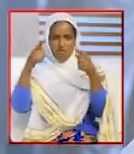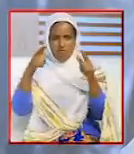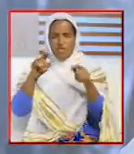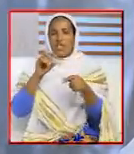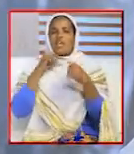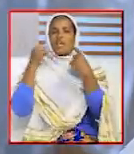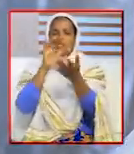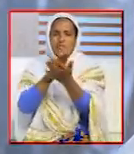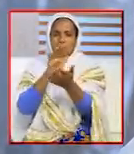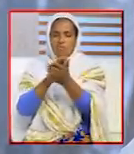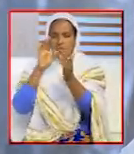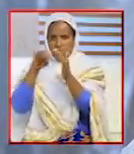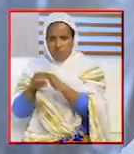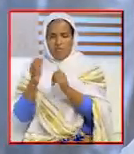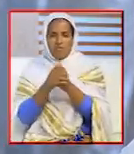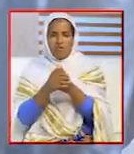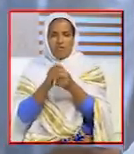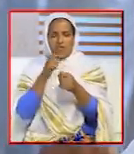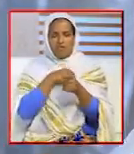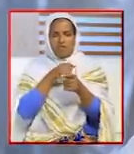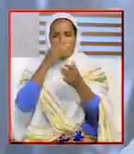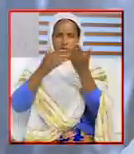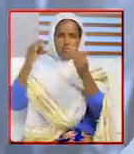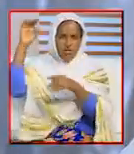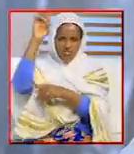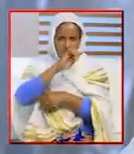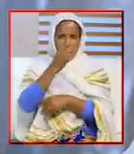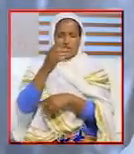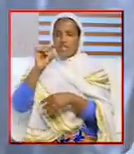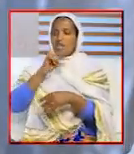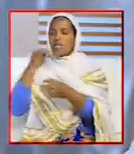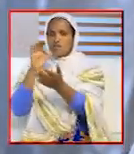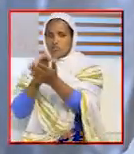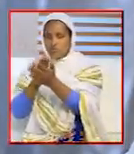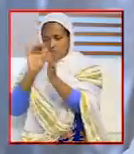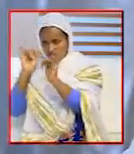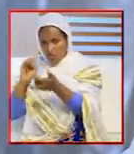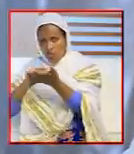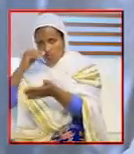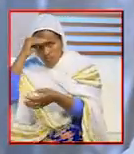በቄስ ትምህርት ቤት አስኮላ ስገባ እንደውም ግማሽ ቀን ቄስ ትምህርት ቤት እዛው እየተማርኩ